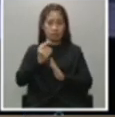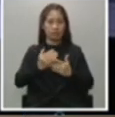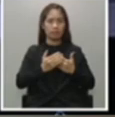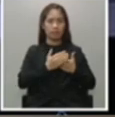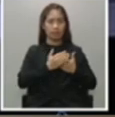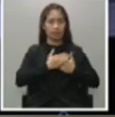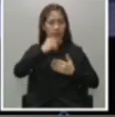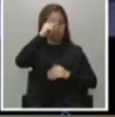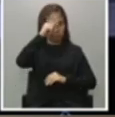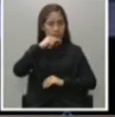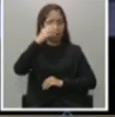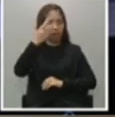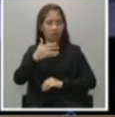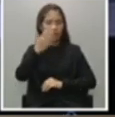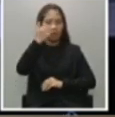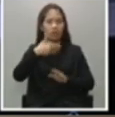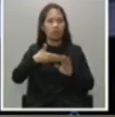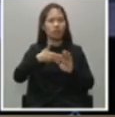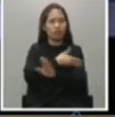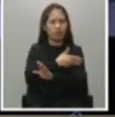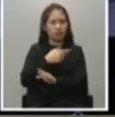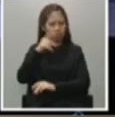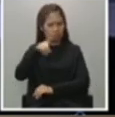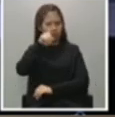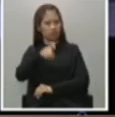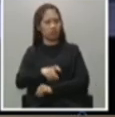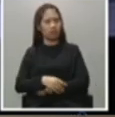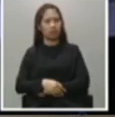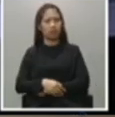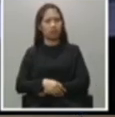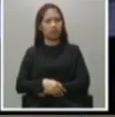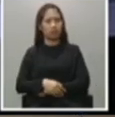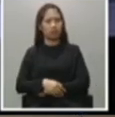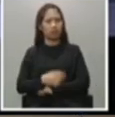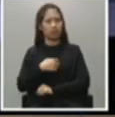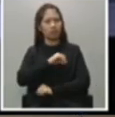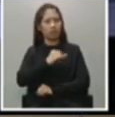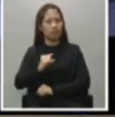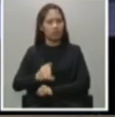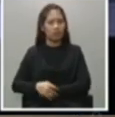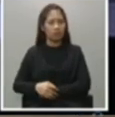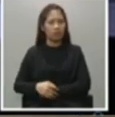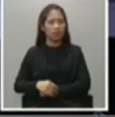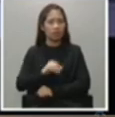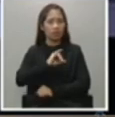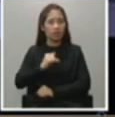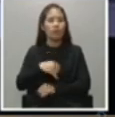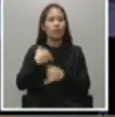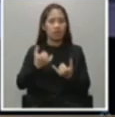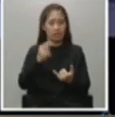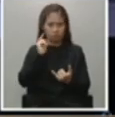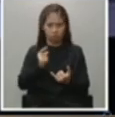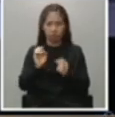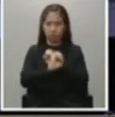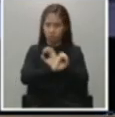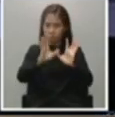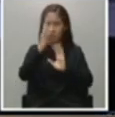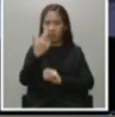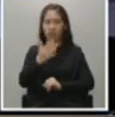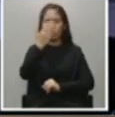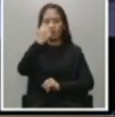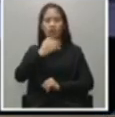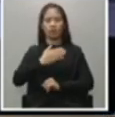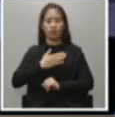ครับก็แสดงว่าก่อนไปที่ยังสงสัยอยู่ยังไม่แน่ใจนะวันนี้ต้องแน่ใจนะครับเพราะผ